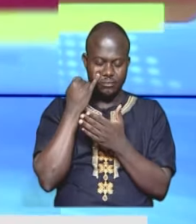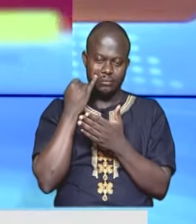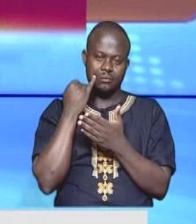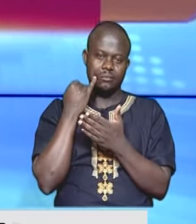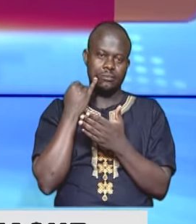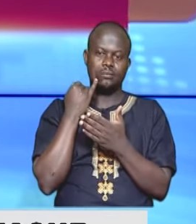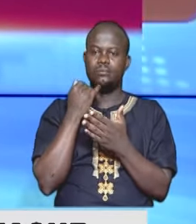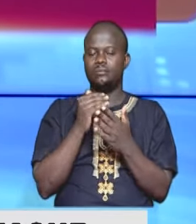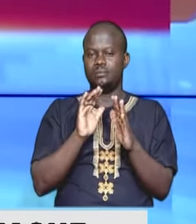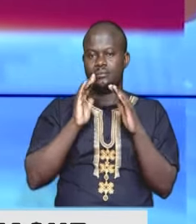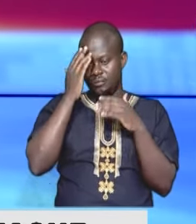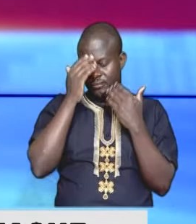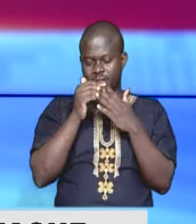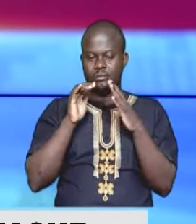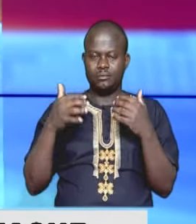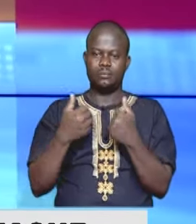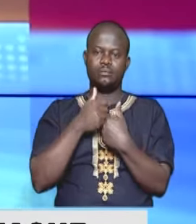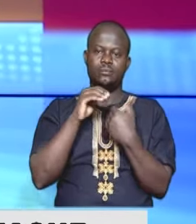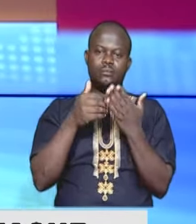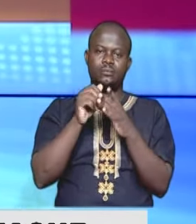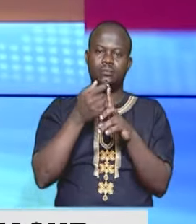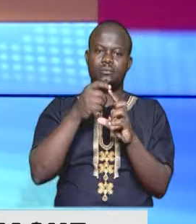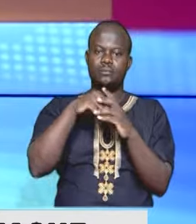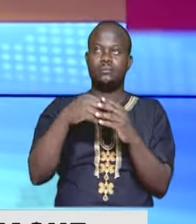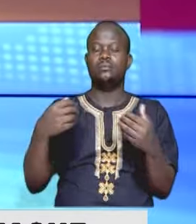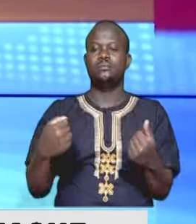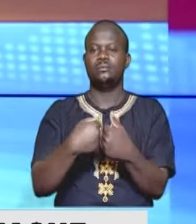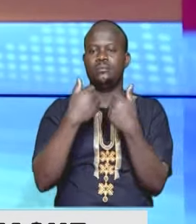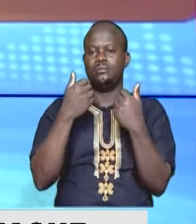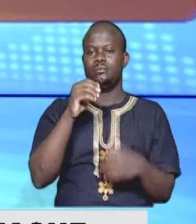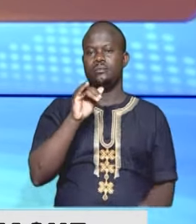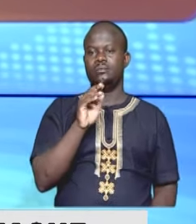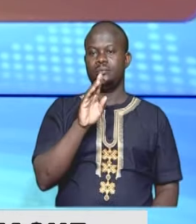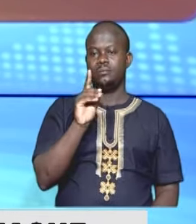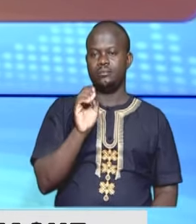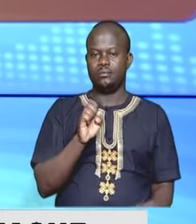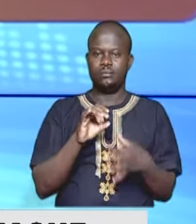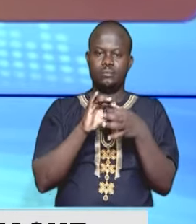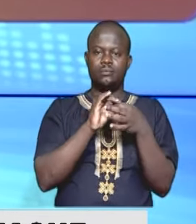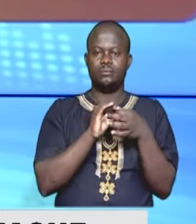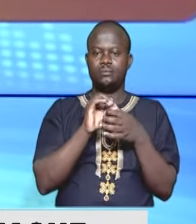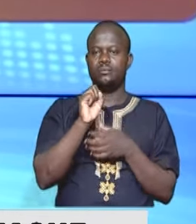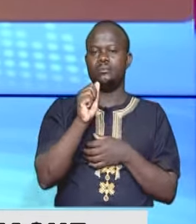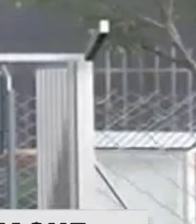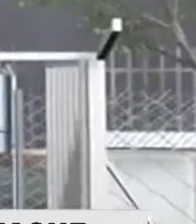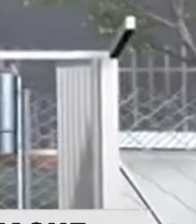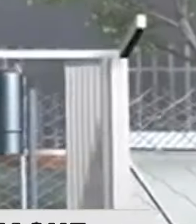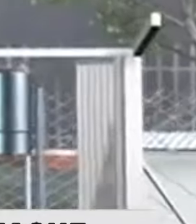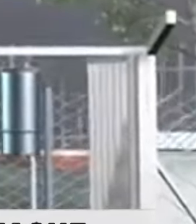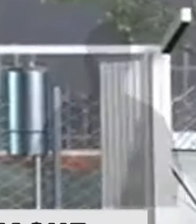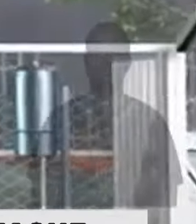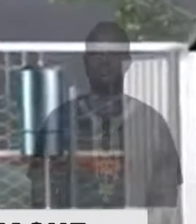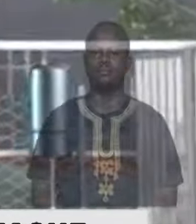z'ubwirinzi kugira ngo yirinde ingaruka izo ari zo zose zaturuka ku biza. Jean-Claude Mutuyeyezu yafatanyije na Safari Desire.